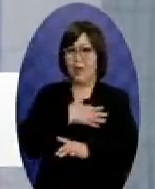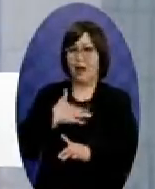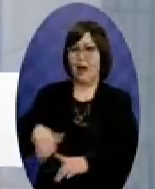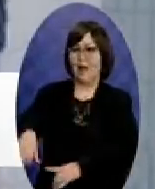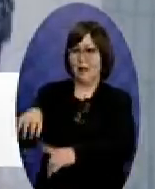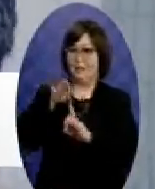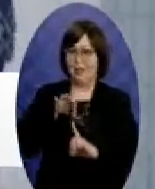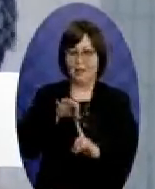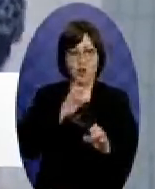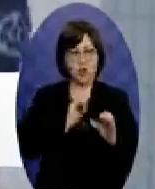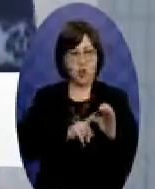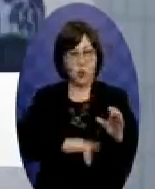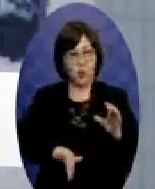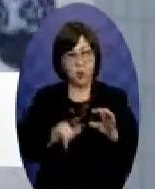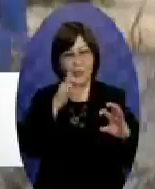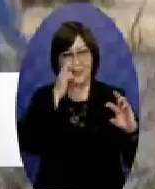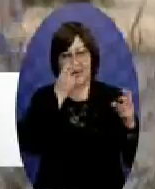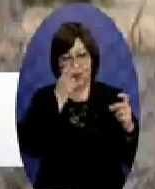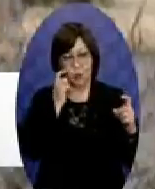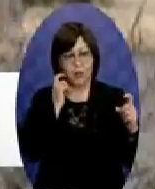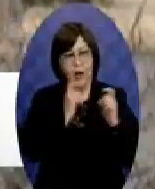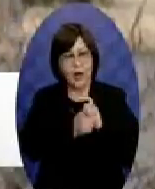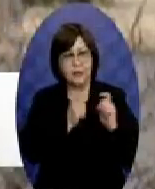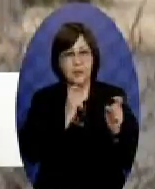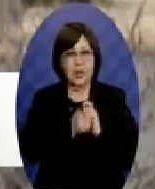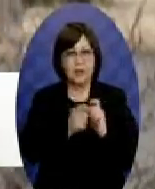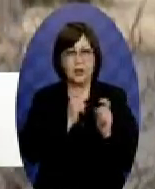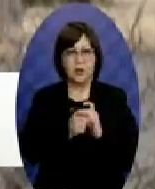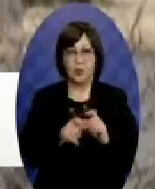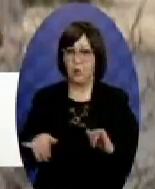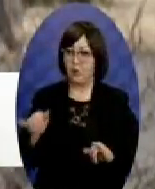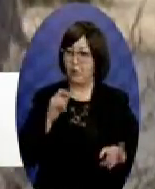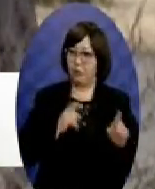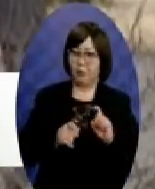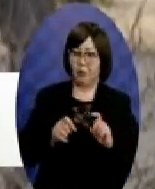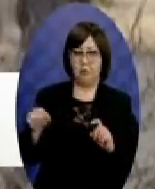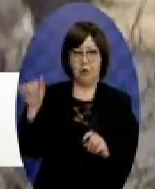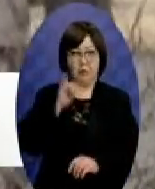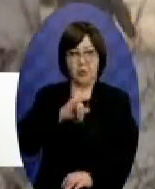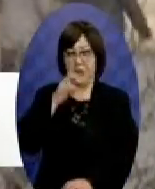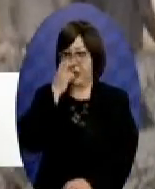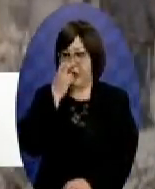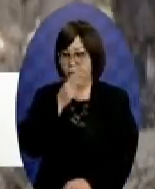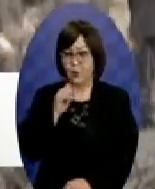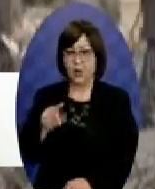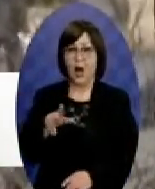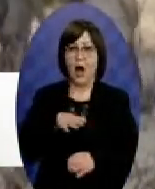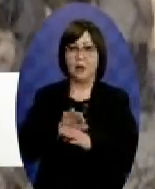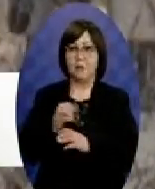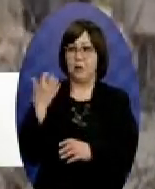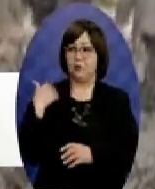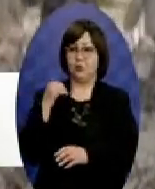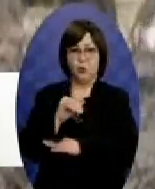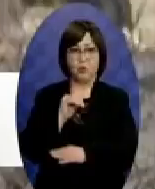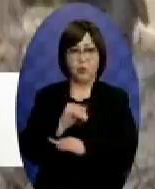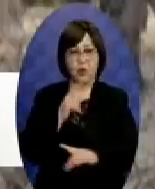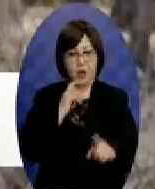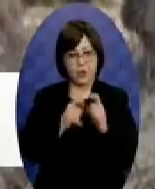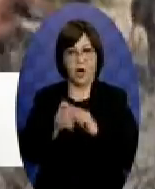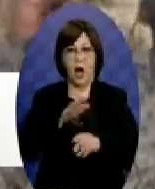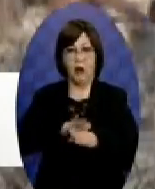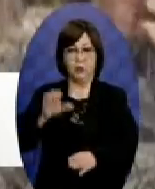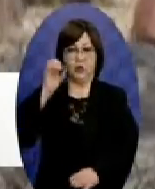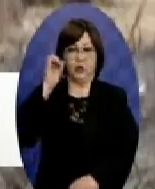сэргээсэн байгаамаа. За ер нь орон хооронд ийм холбоо байсныг үзэхэд Америкийн тал тагнуулын албаны төлөөлөгчтэй харилцаа холбоог